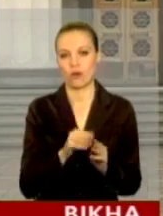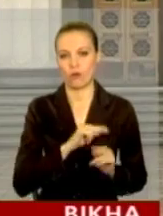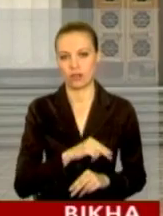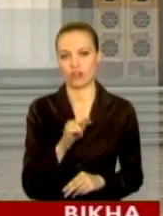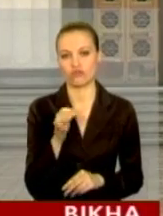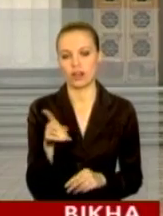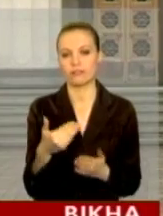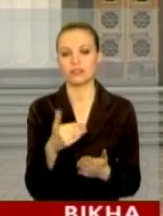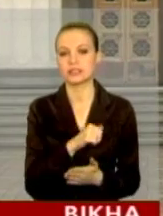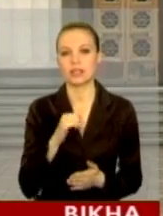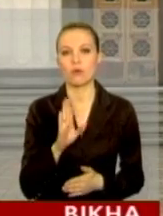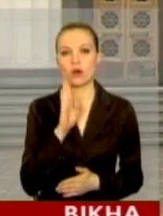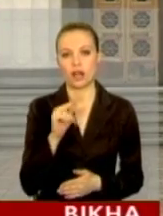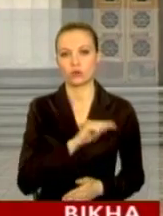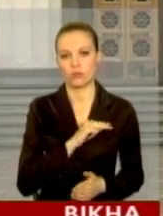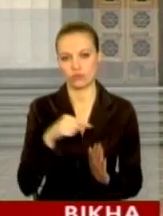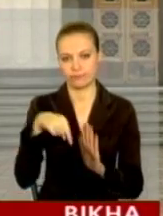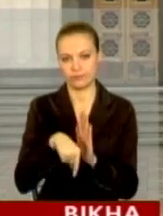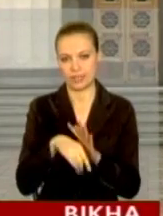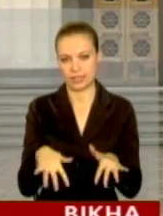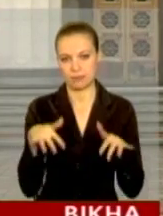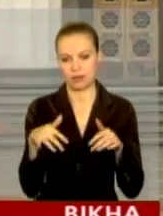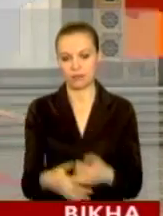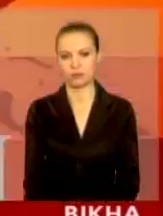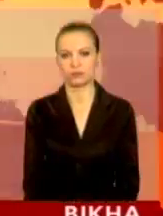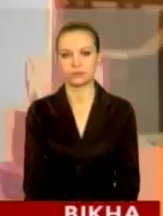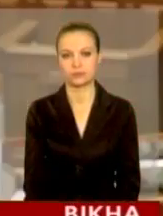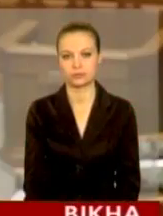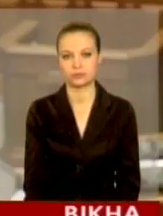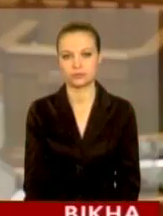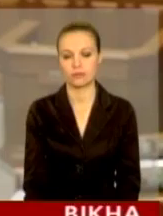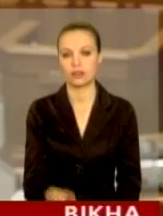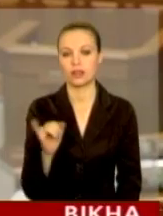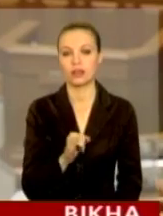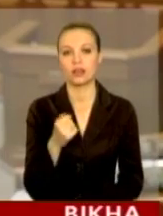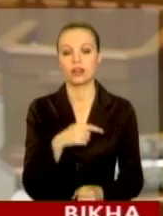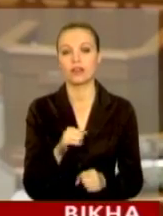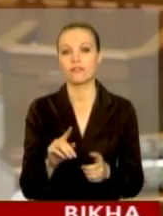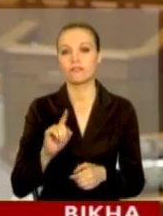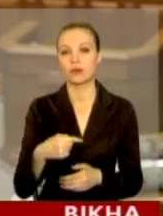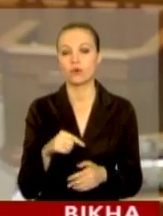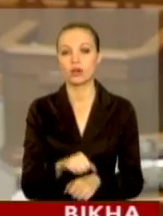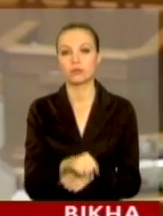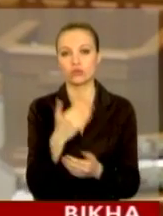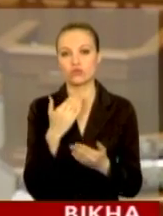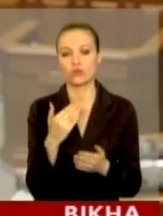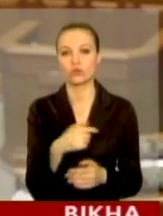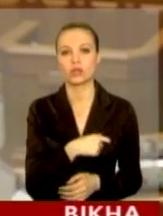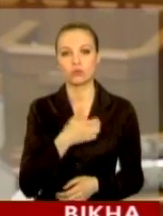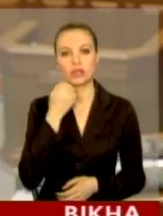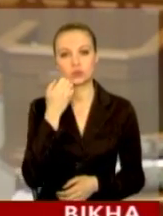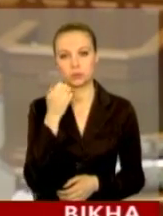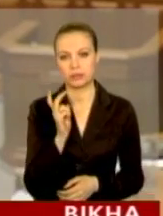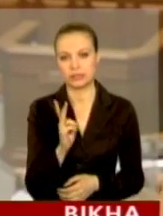янчар вона від самого ранку працює всередині парламенту Іро вимоги мітингувальників щодо депутатів суумісників у